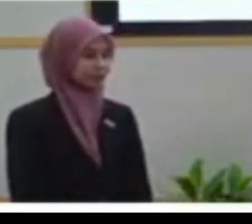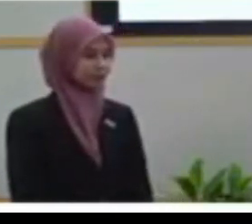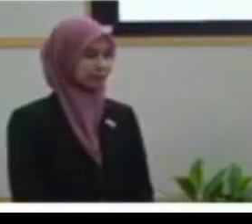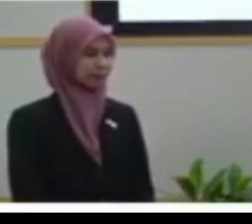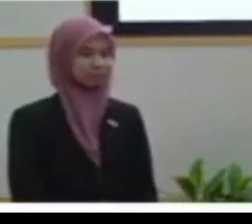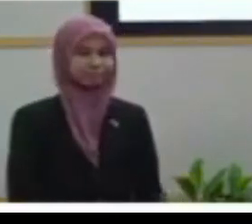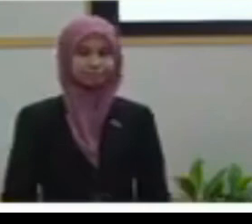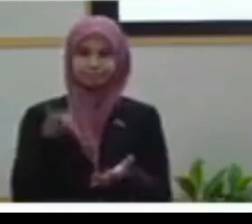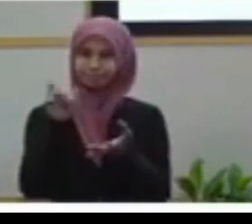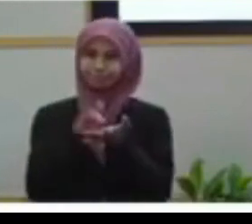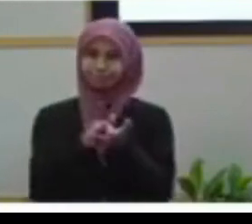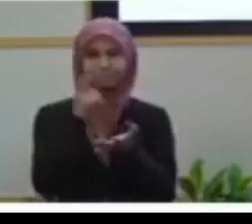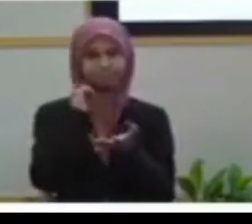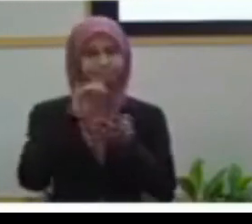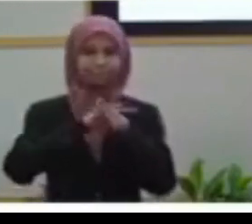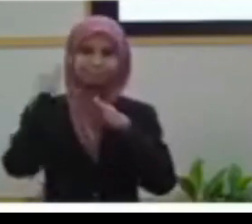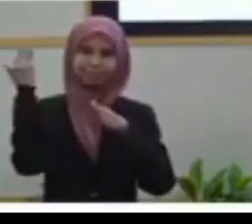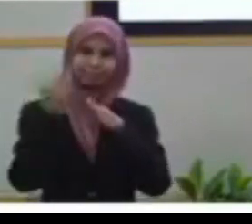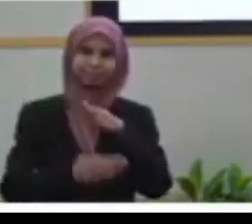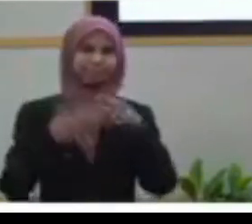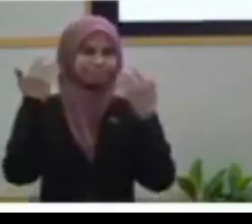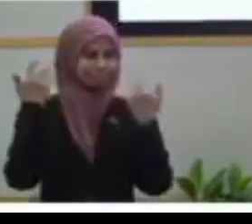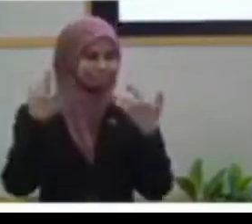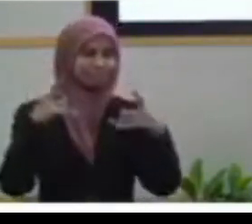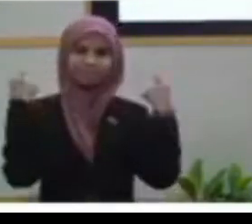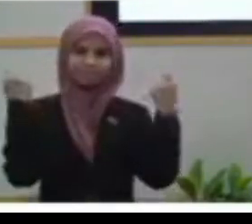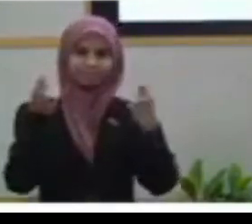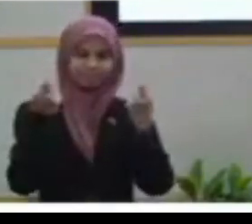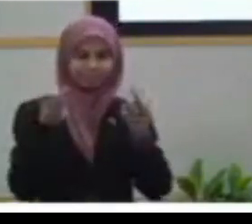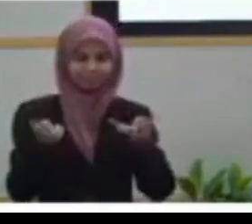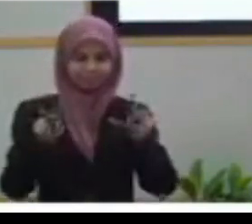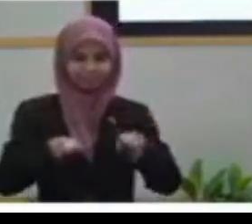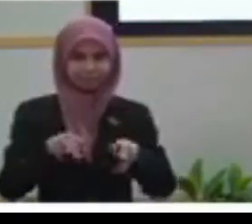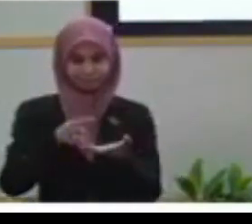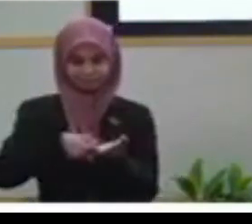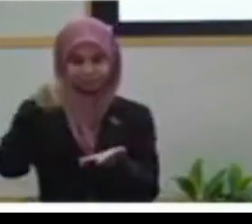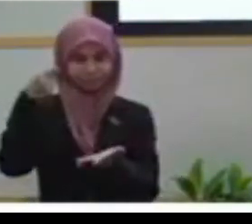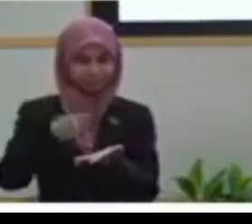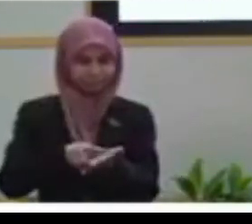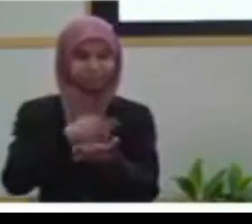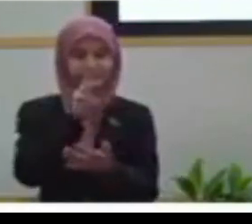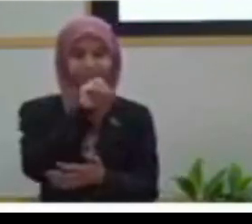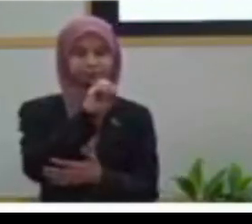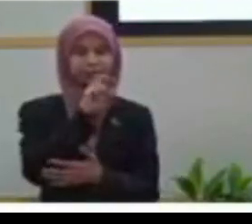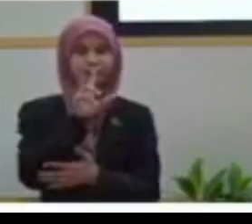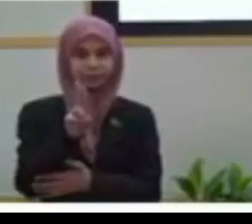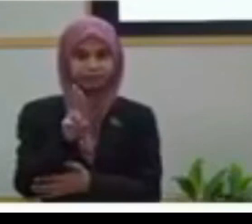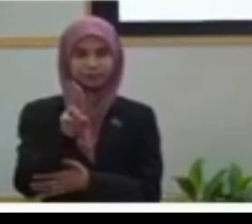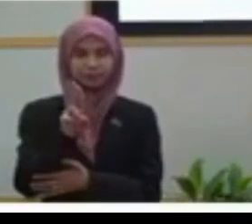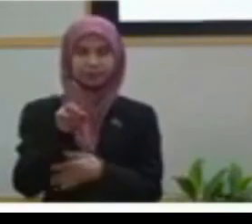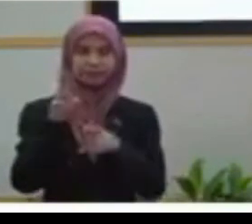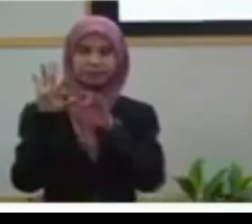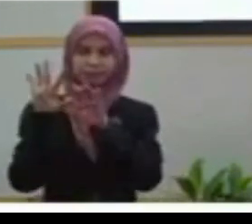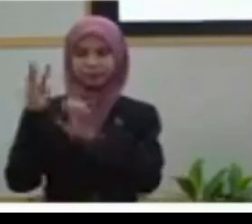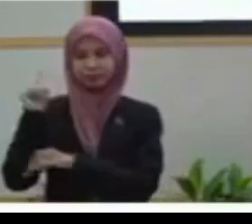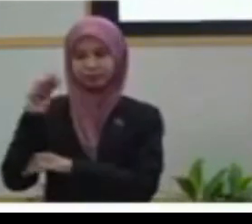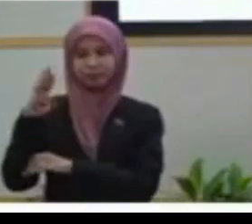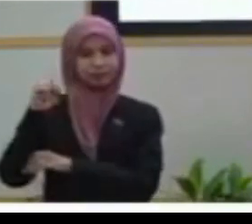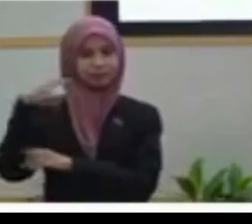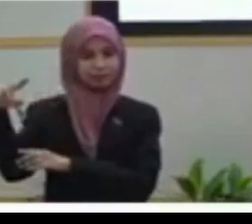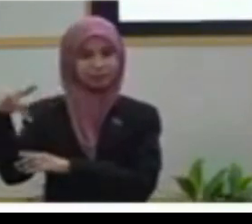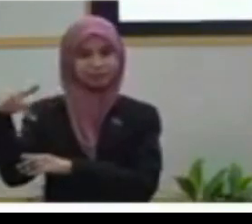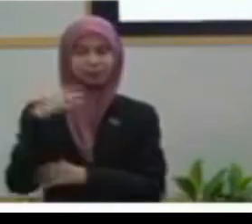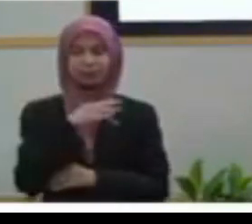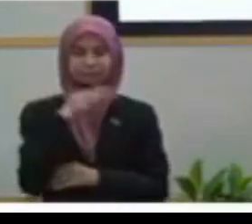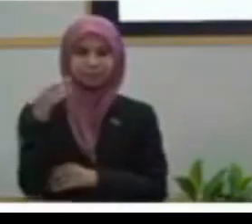Ya, hadirin sekalian, dengan ini sempurnalah sudah majlis menandatangani ataupun MOU di antara Majlis Bandar Raya Sepang